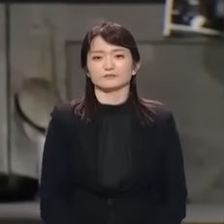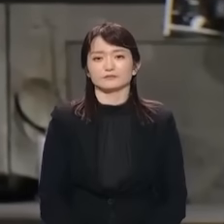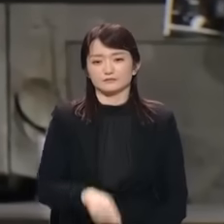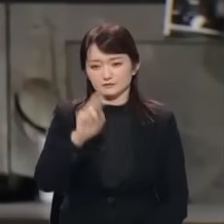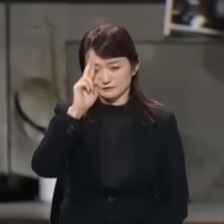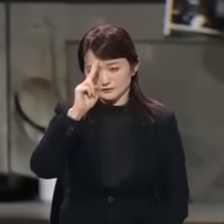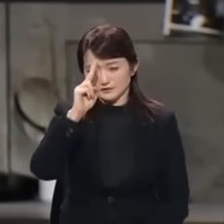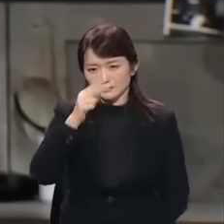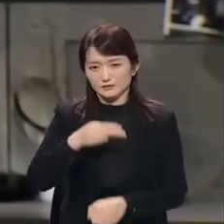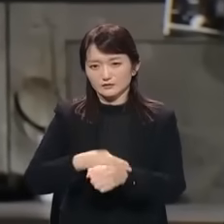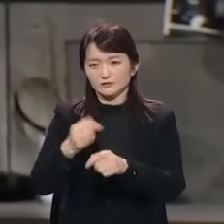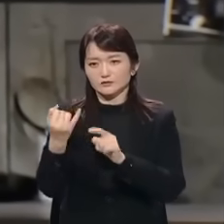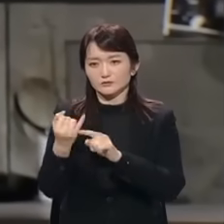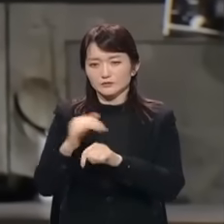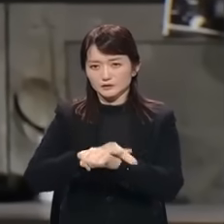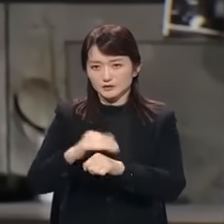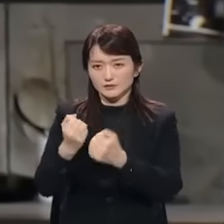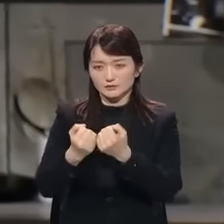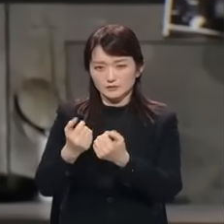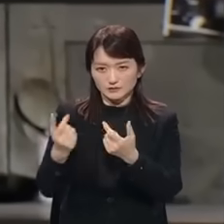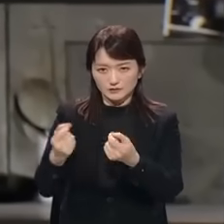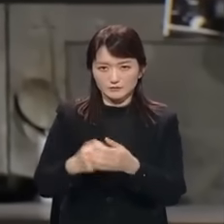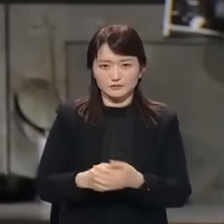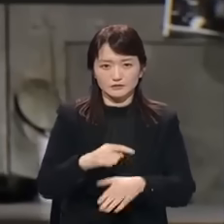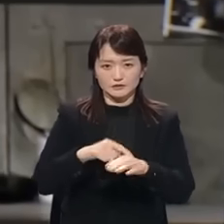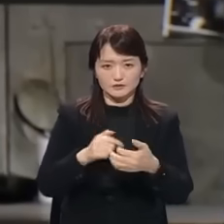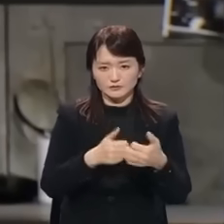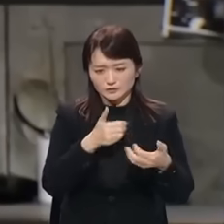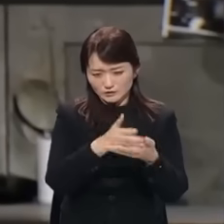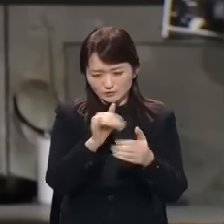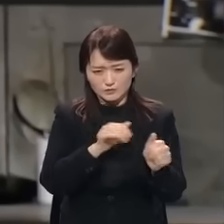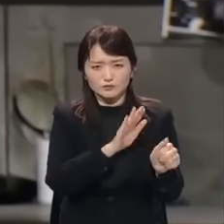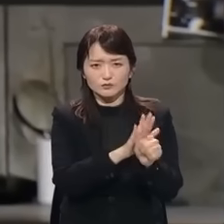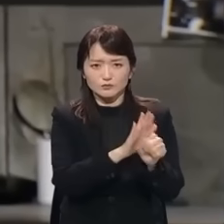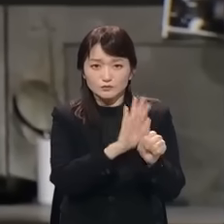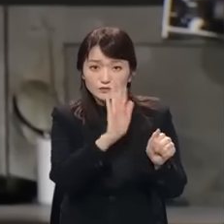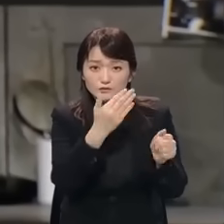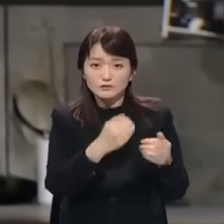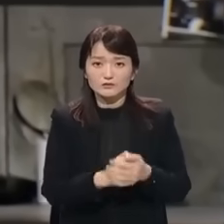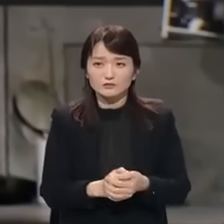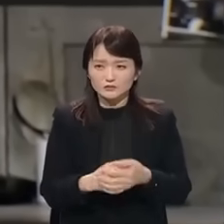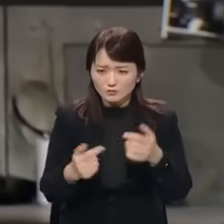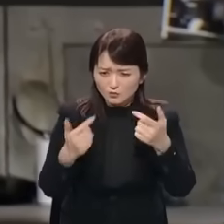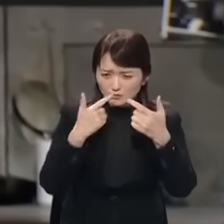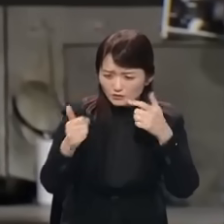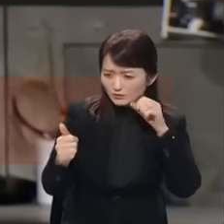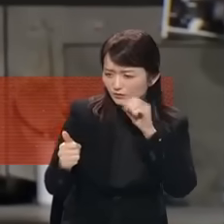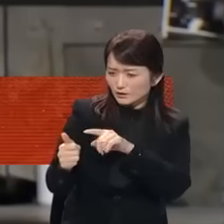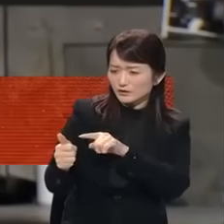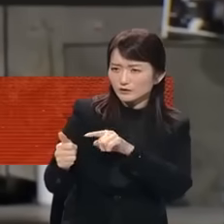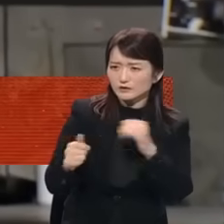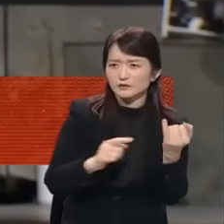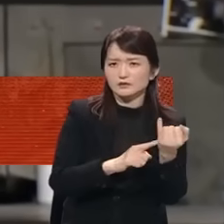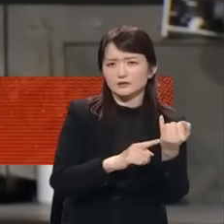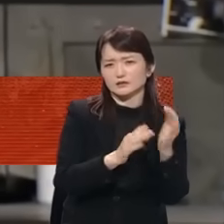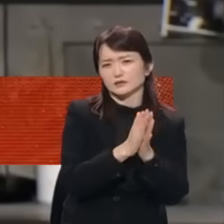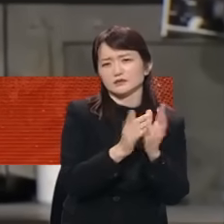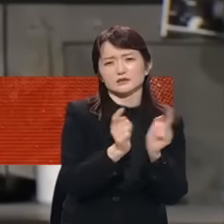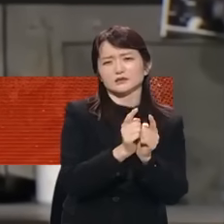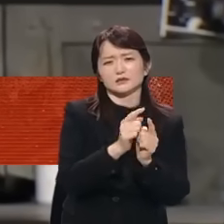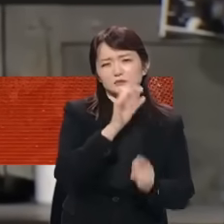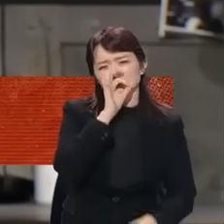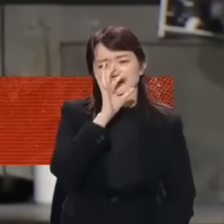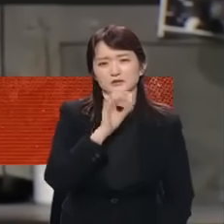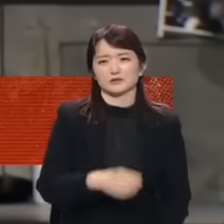것처럼 심리 전문가나 이런 분들 도움도 같이 받아야 되는데 그렇게 단호하게 말할 수 있는 상황이이 여성분이 직접 그렇게 할 수는 없다라고